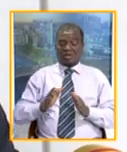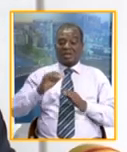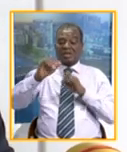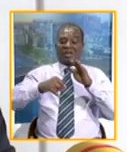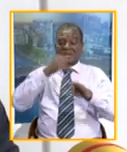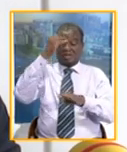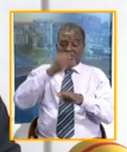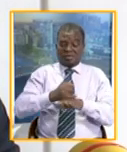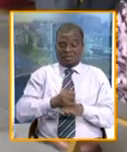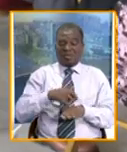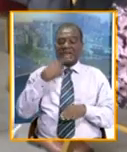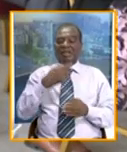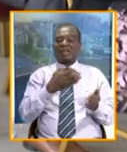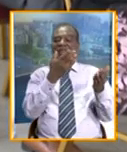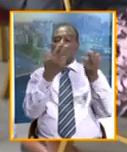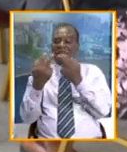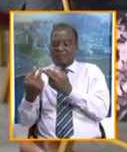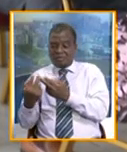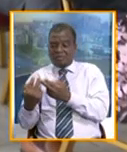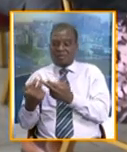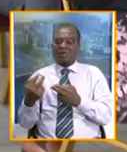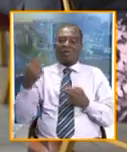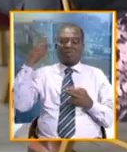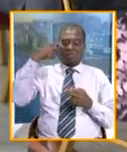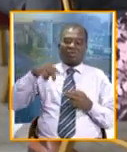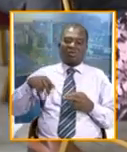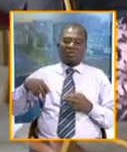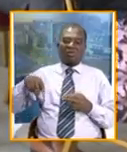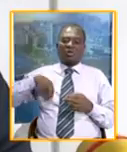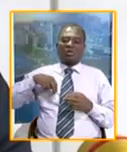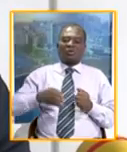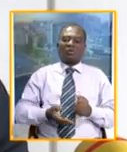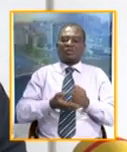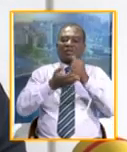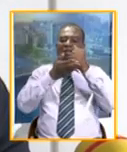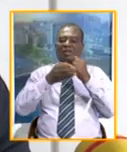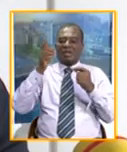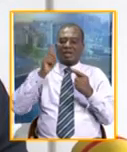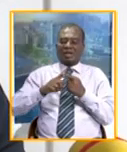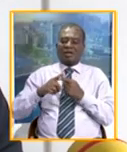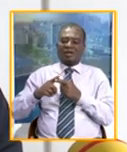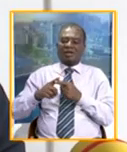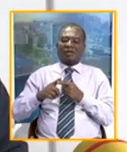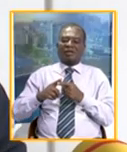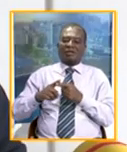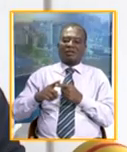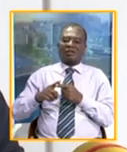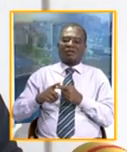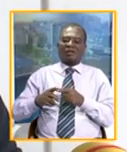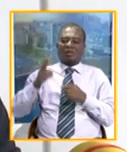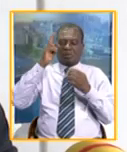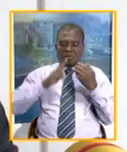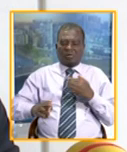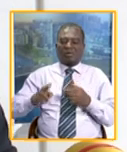Vegetwin, nous avons Fanny Pouba et nous avons l'artiste Siki Diabaté. Bien évidemment,